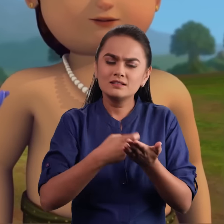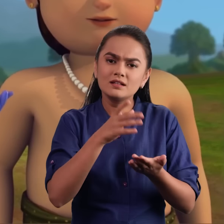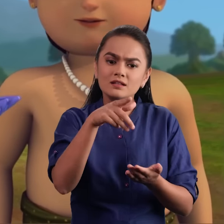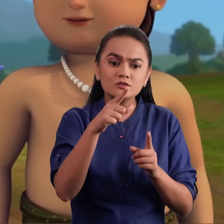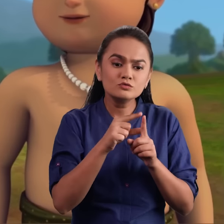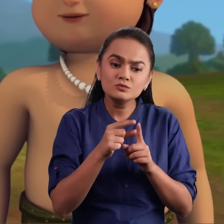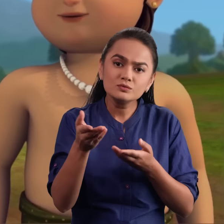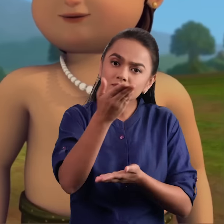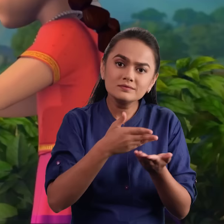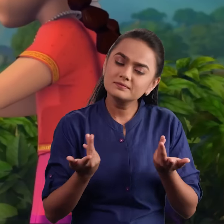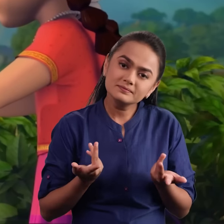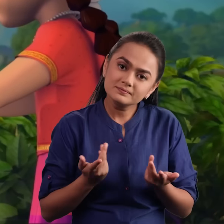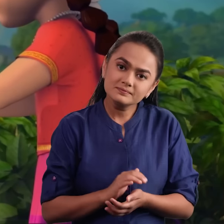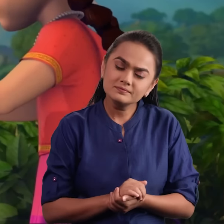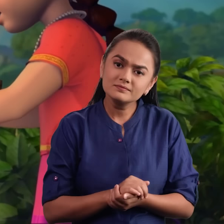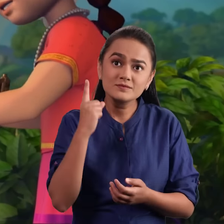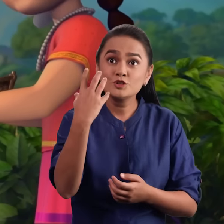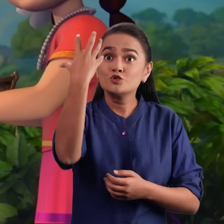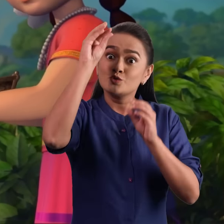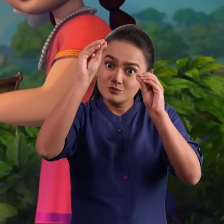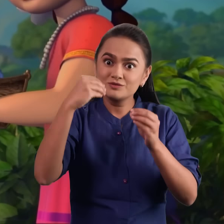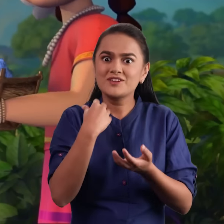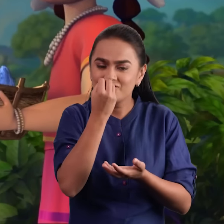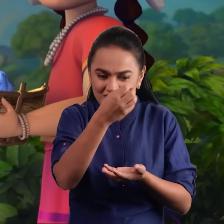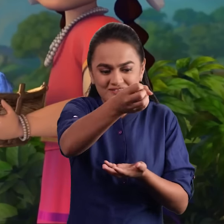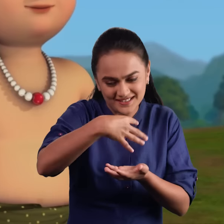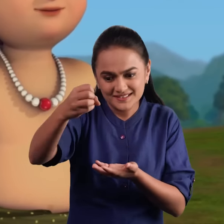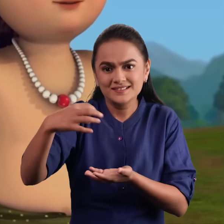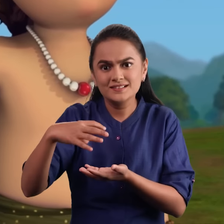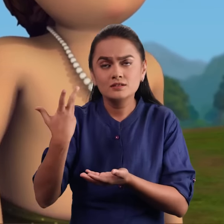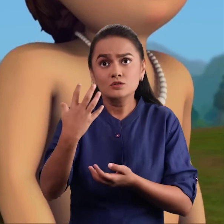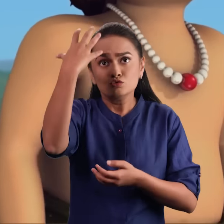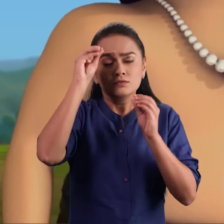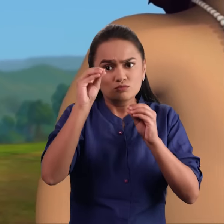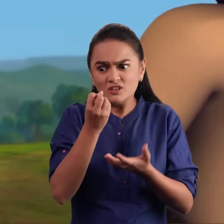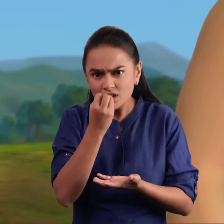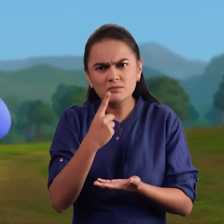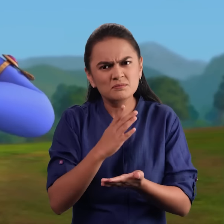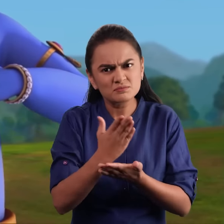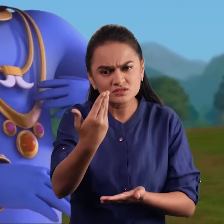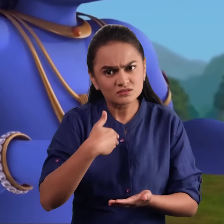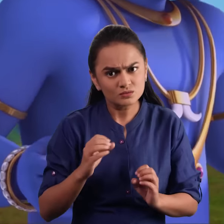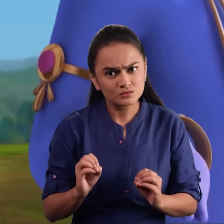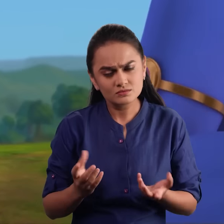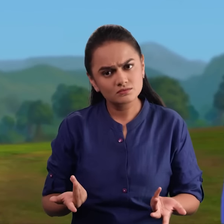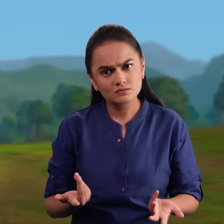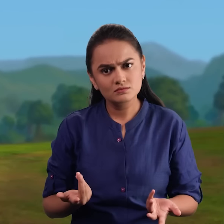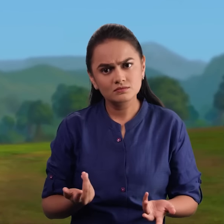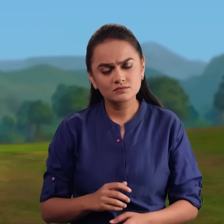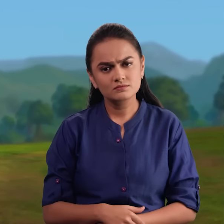राधा, ये क्या कर रही हो? सूर्य पूजा के लिए पुष्प चुन रही हूँ। सूर्य पूजा के लिए पुष्प, वो भी मेरी अनुमति के